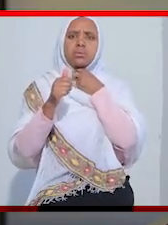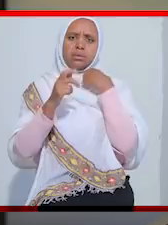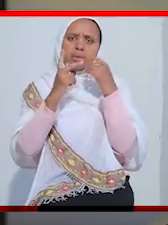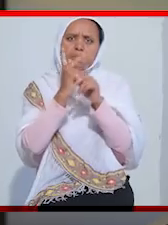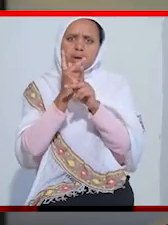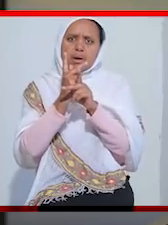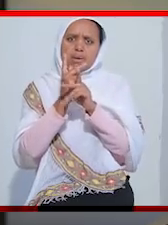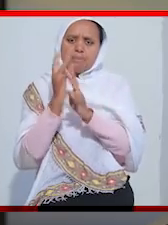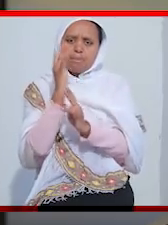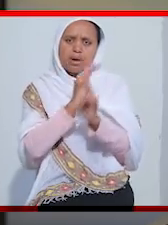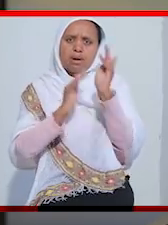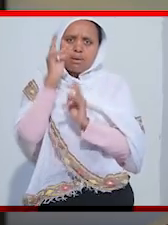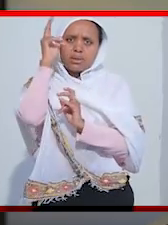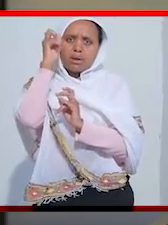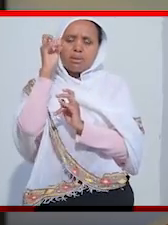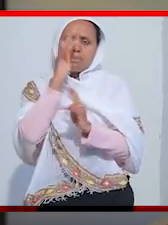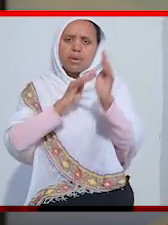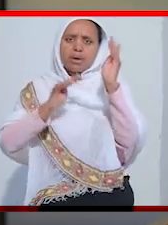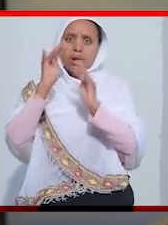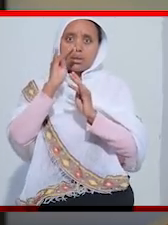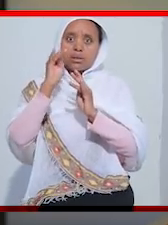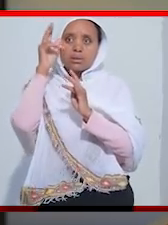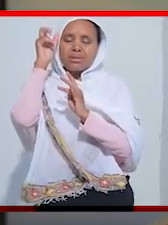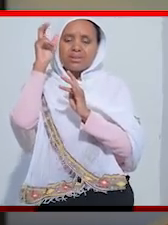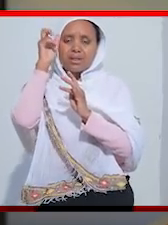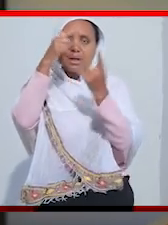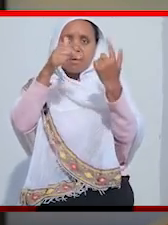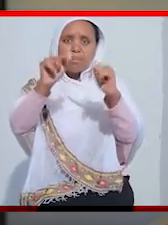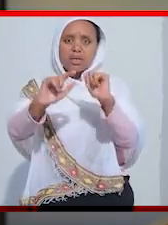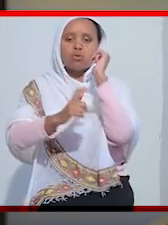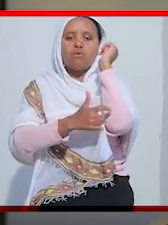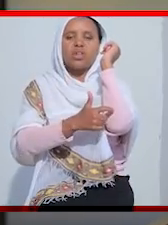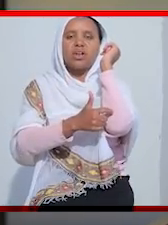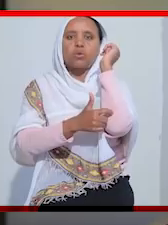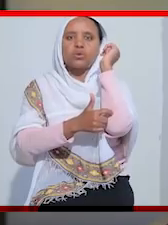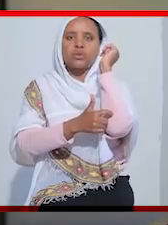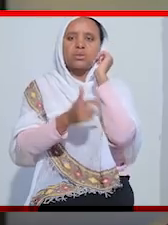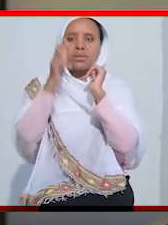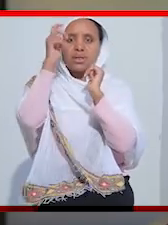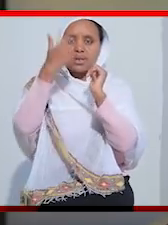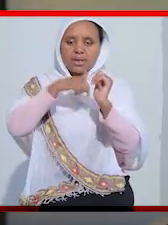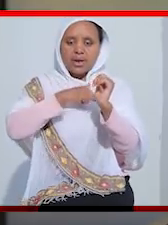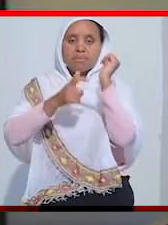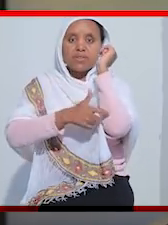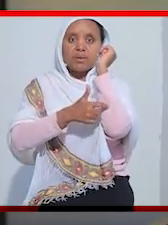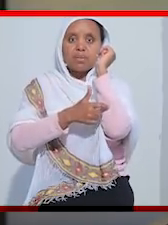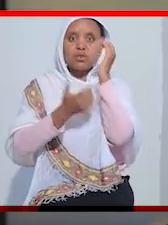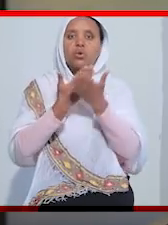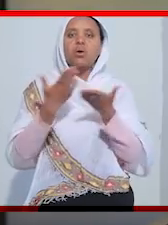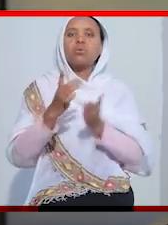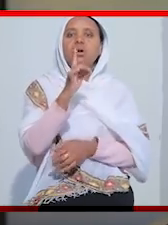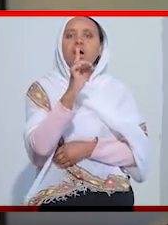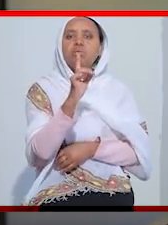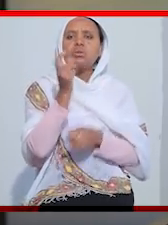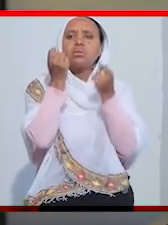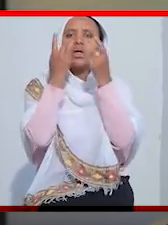ራሱን ይጠብቃል። እመከራ ሰይጣን፣ እመከራተ ሰይጣን፣ ሰይጣን ከሚያመጣቸው ፈተናዎች፣ ሰይጣን እኛን